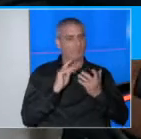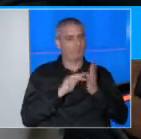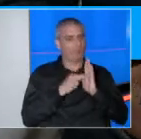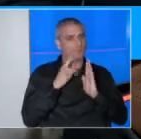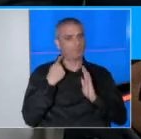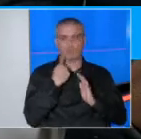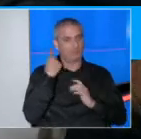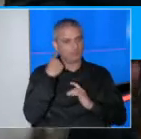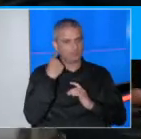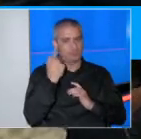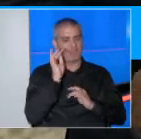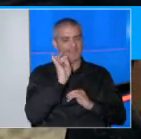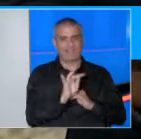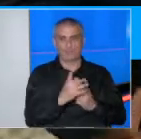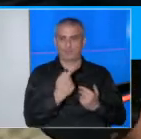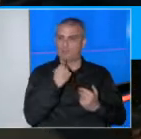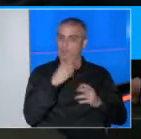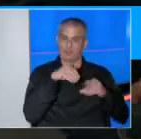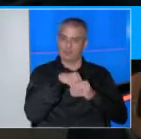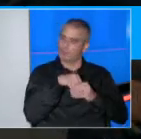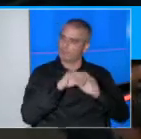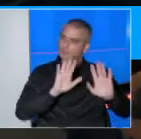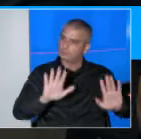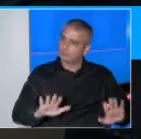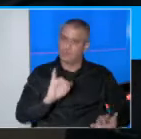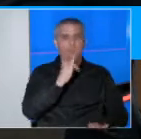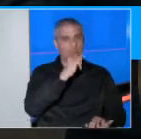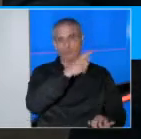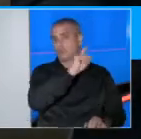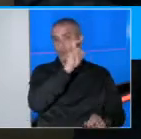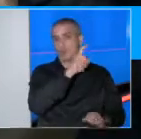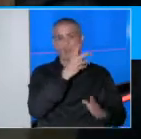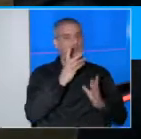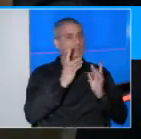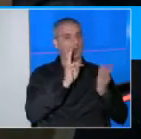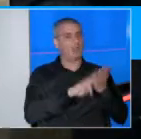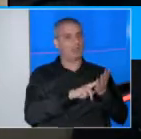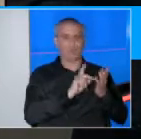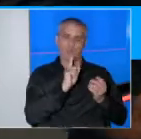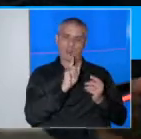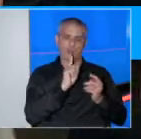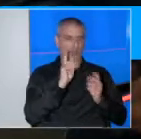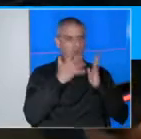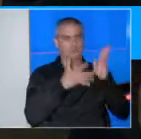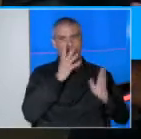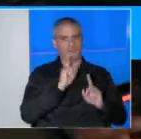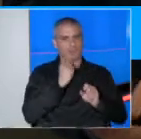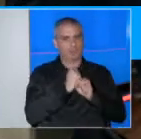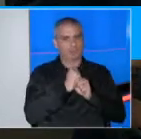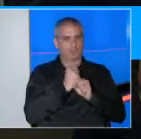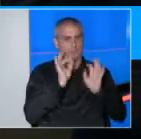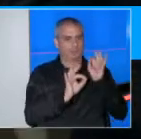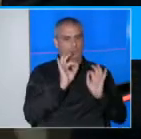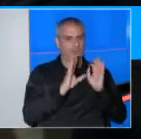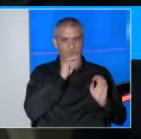לשמוע אמירה, על גינוי ולהגיד לבוחרים שלכם, נכון, הם אולי הולכים בדרך לא נכונה, אבל אל תתקפו ואל תעשו ואל